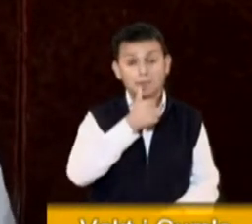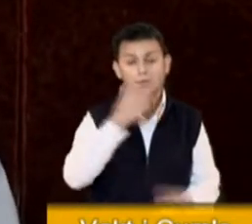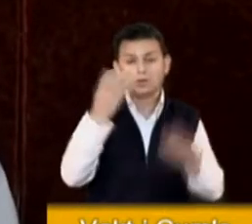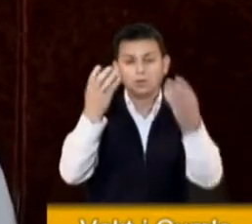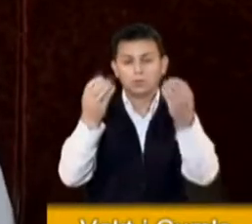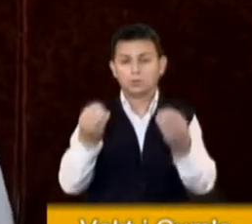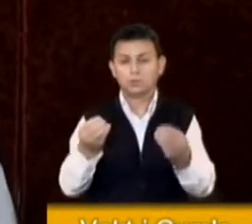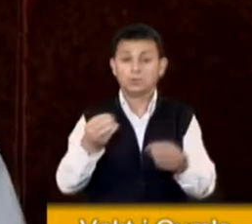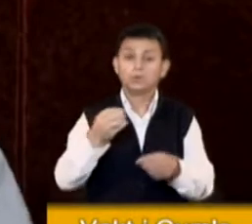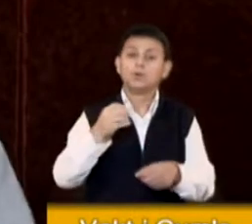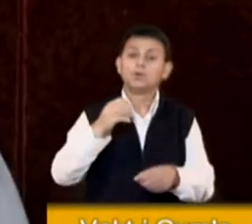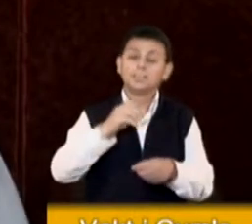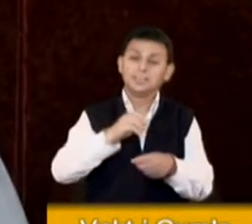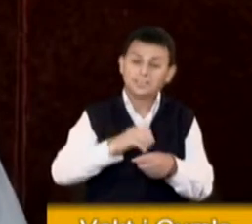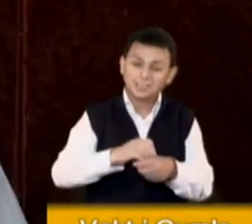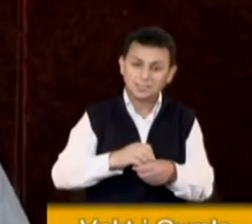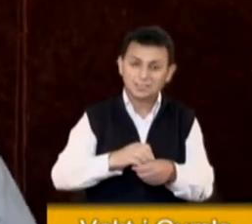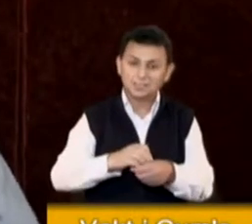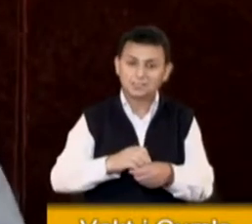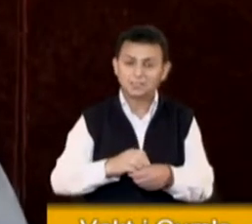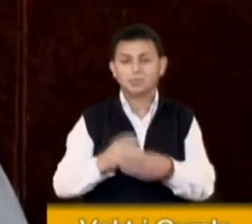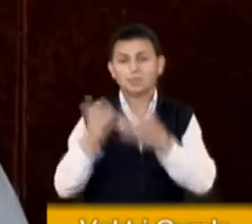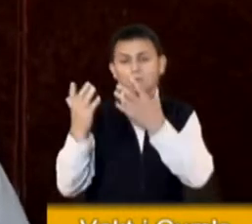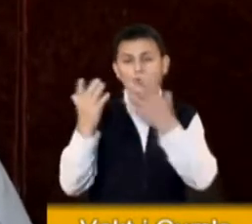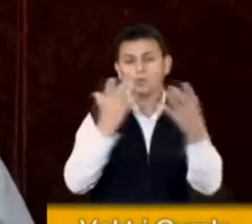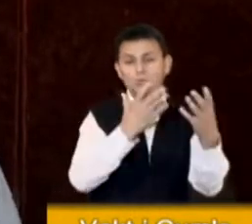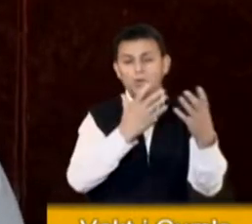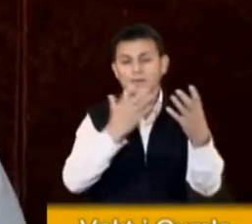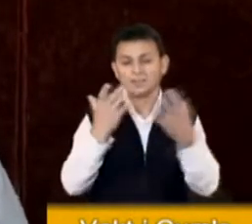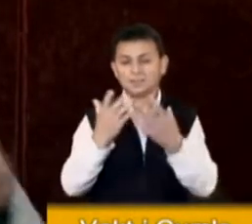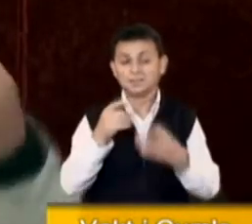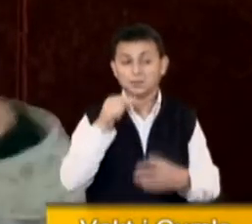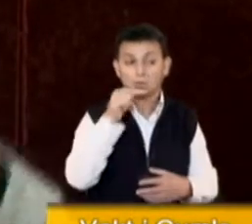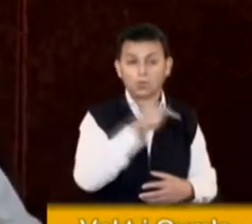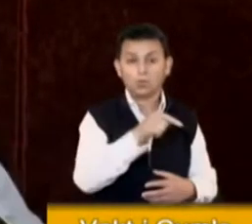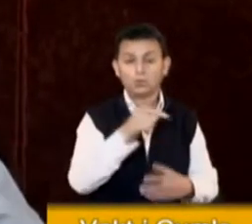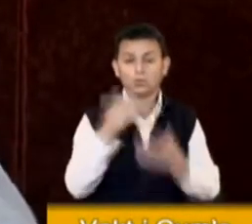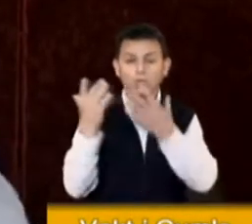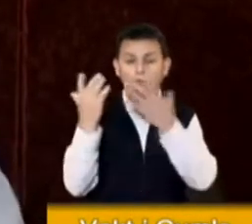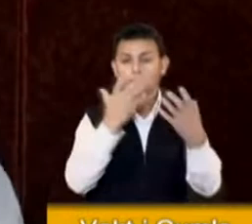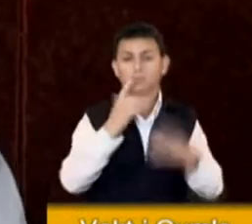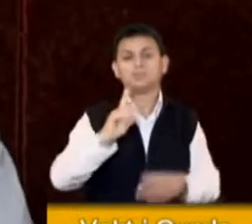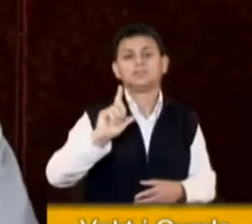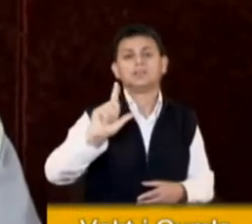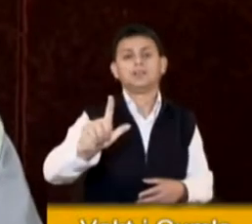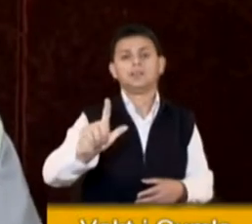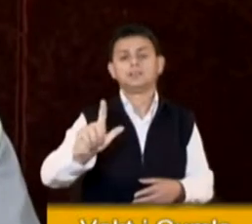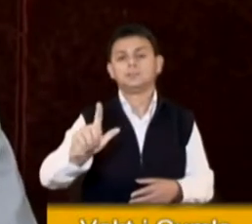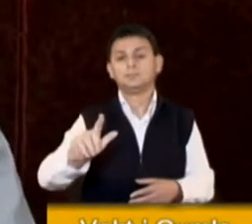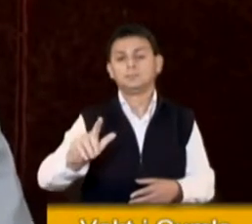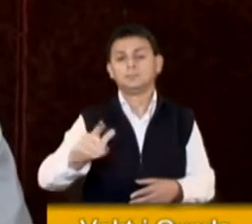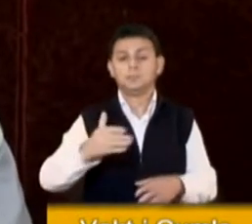ve onlara okurken bu şefkatle, bu merhametle, bu hayır dualarla okuduğu